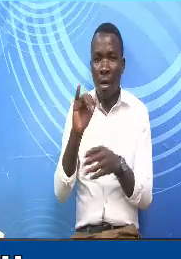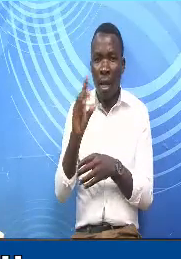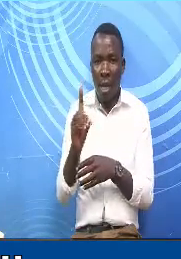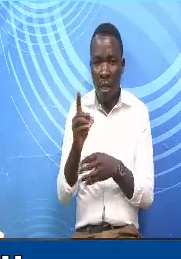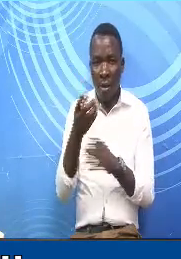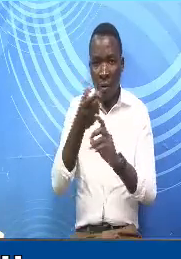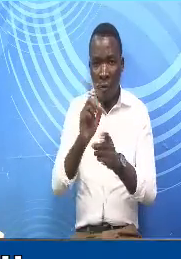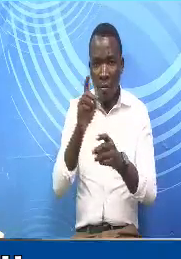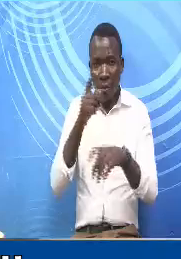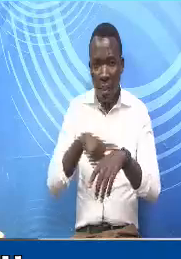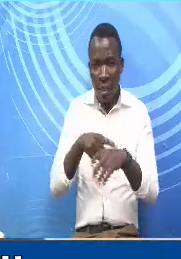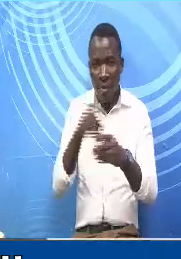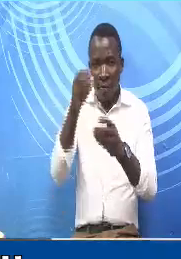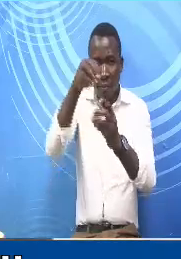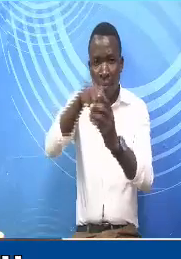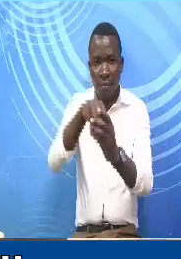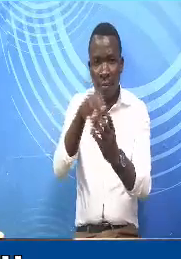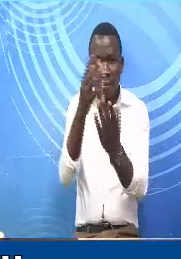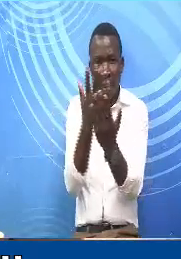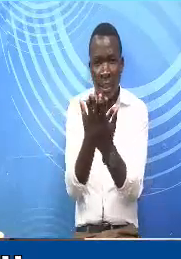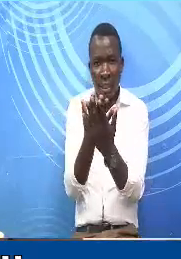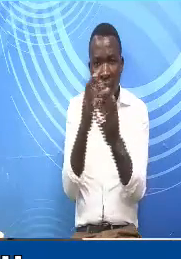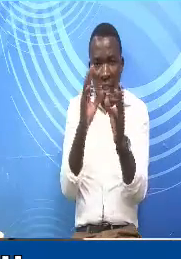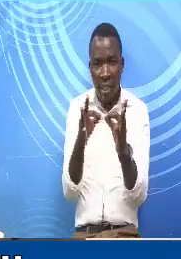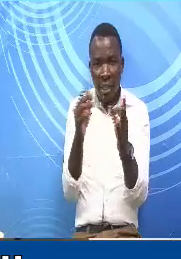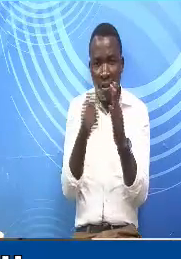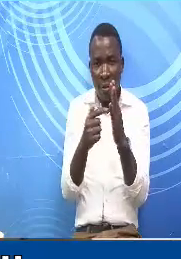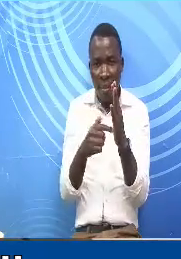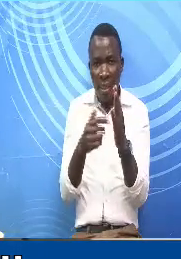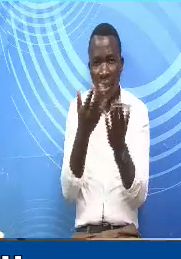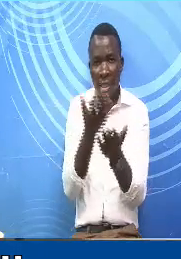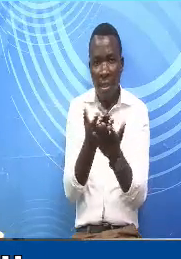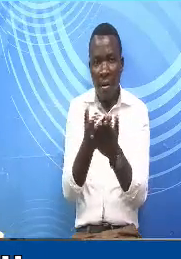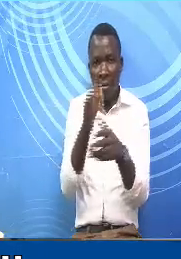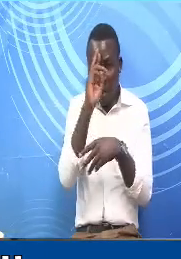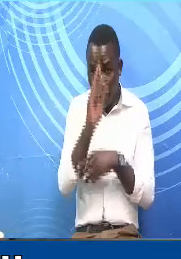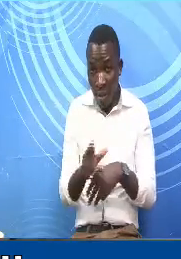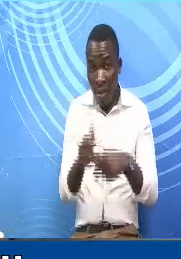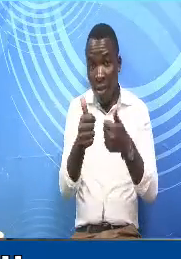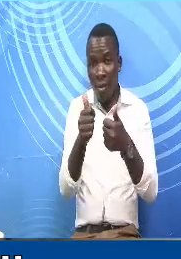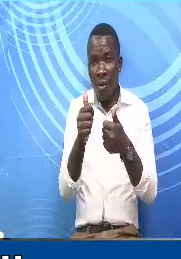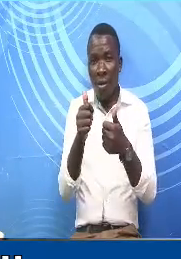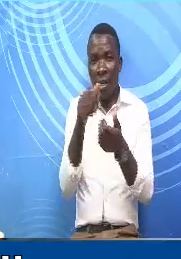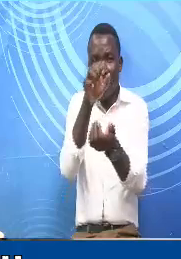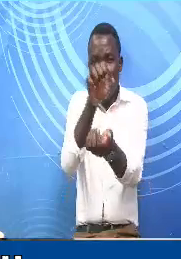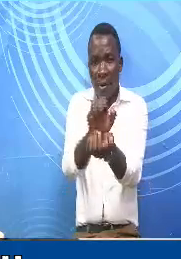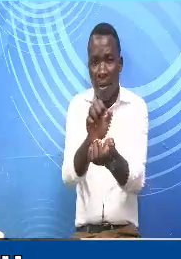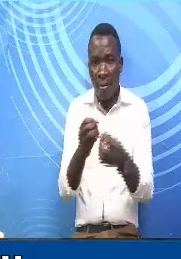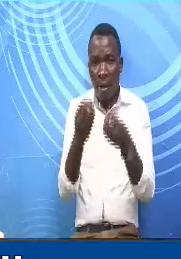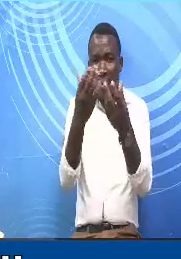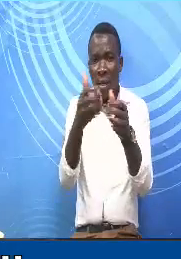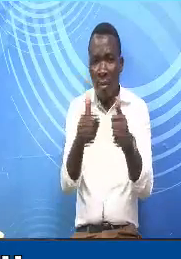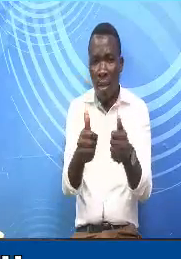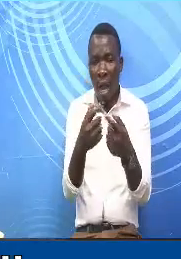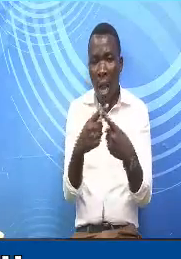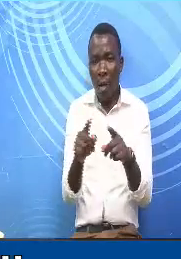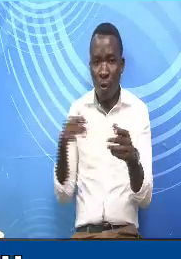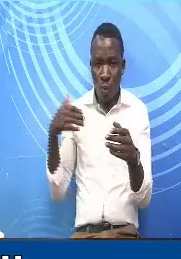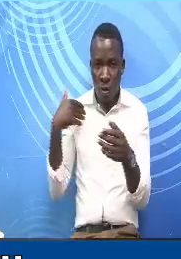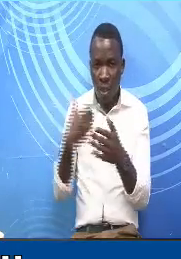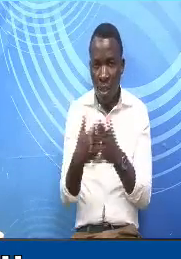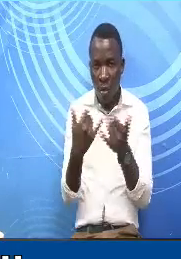muri yombi icyo amabwiriza akora baracyubahirije Maze ngo ibihano nabyo barabihabwa ariko ngo kugeza uyu munsi wa